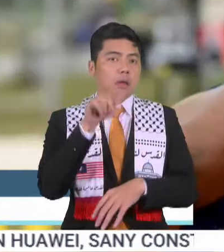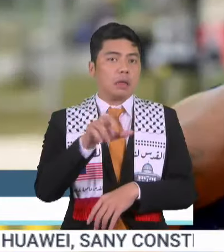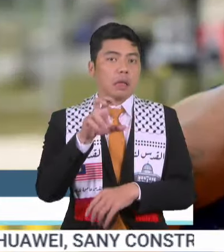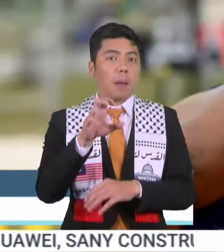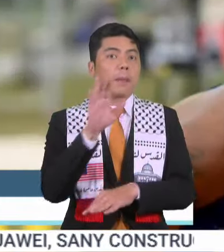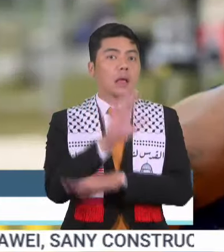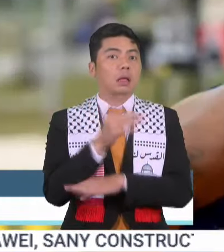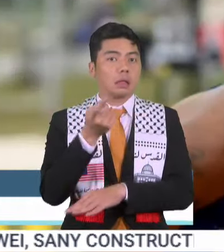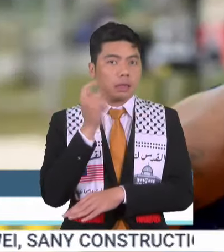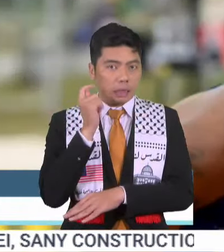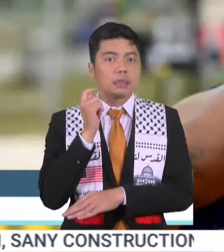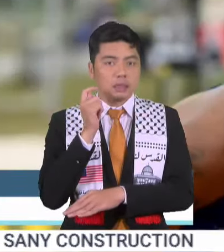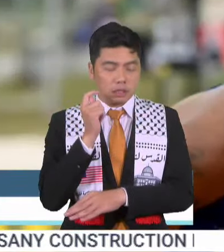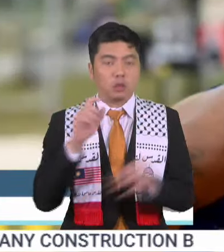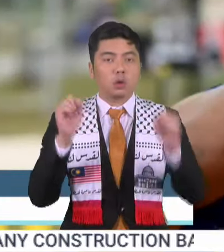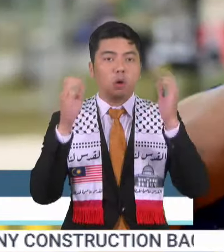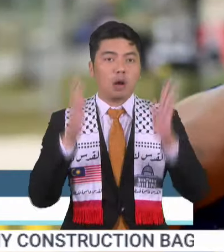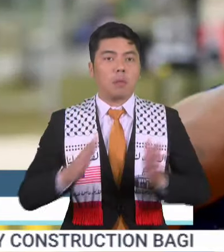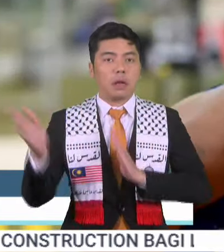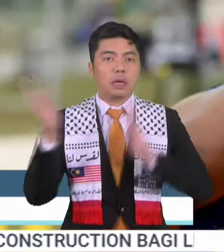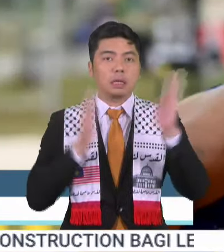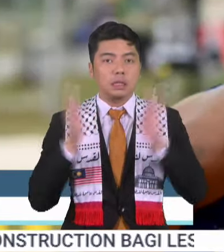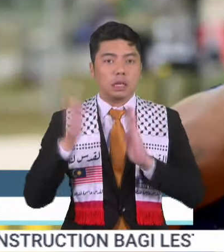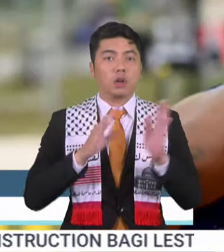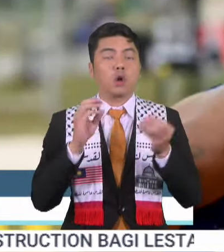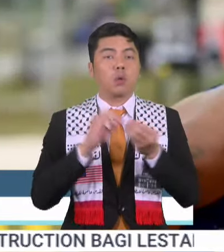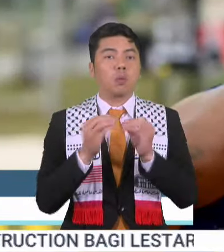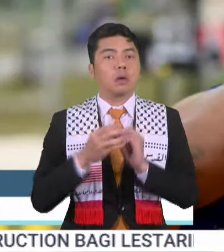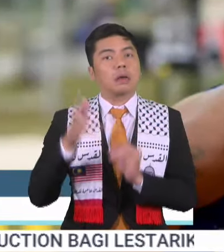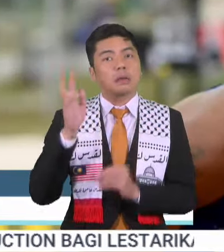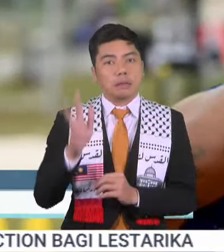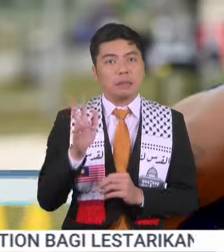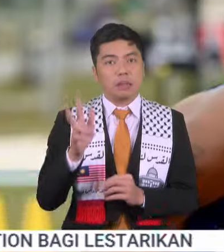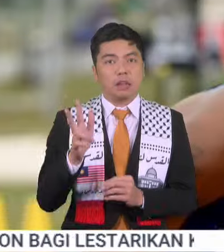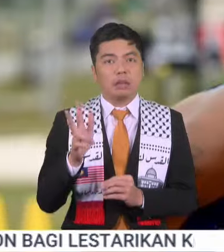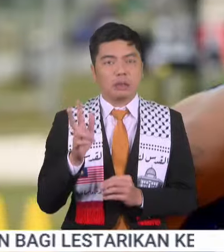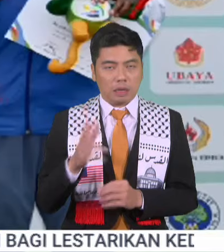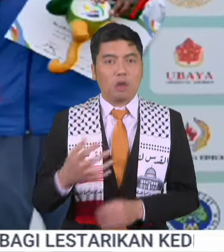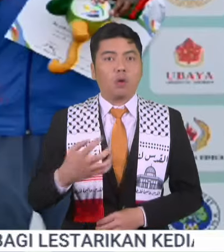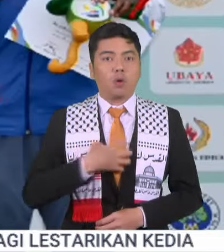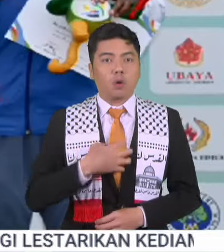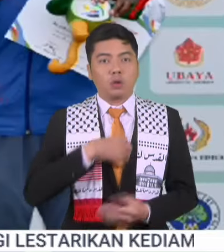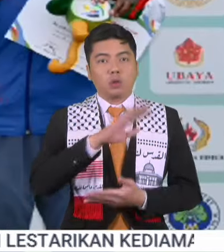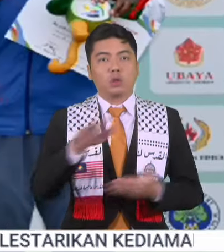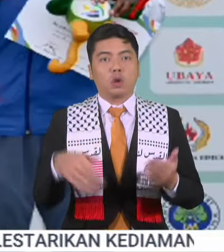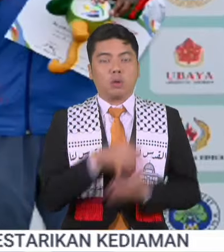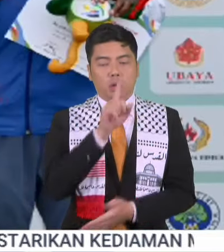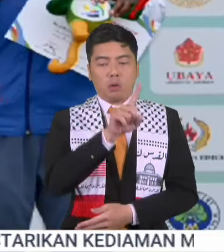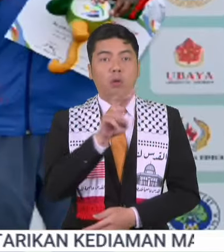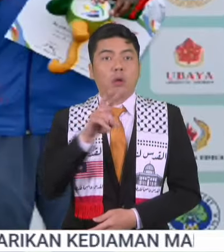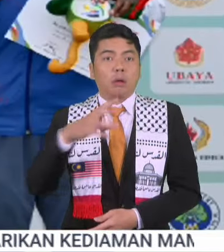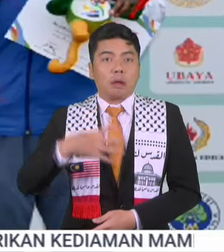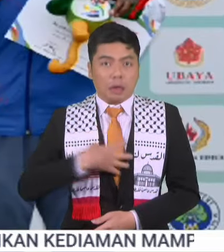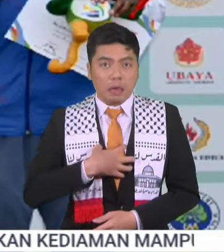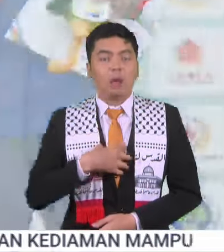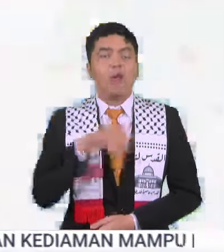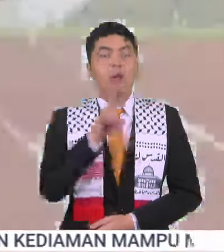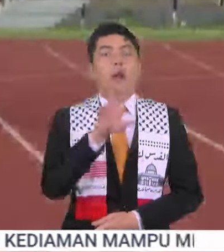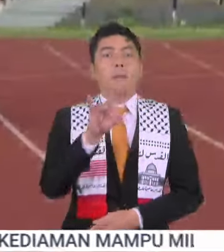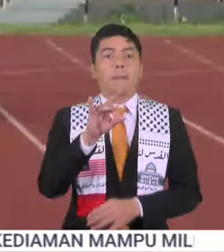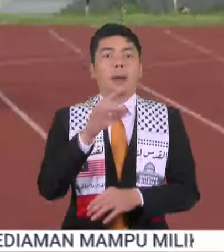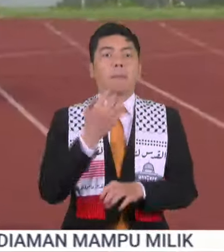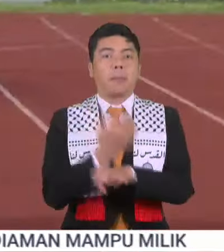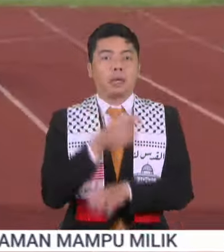5.30 petang tadi, kontingen Malaysia berada di tangga ketiga dengan keseluruhan 112 pingat, memperolehkan 28